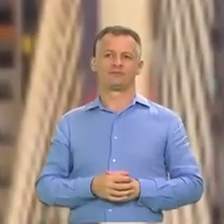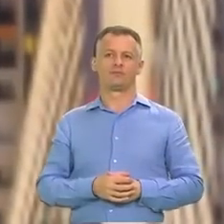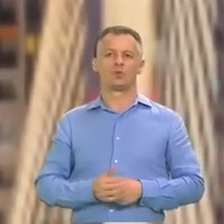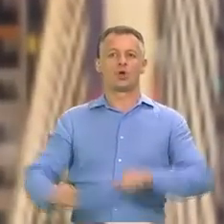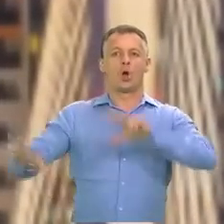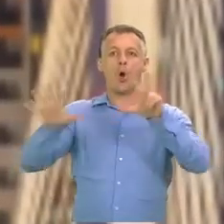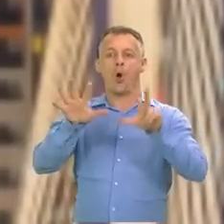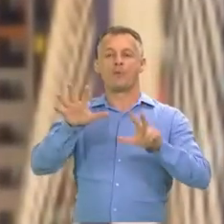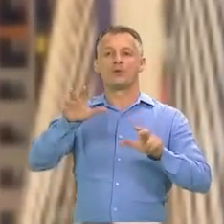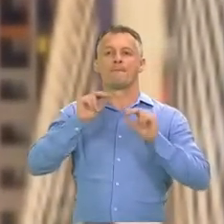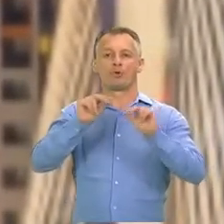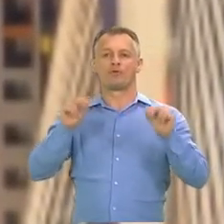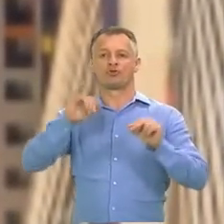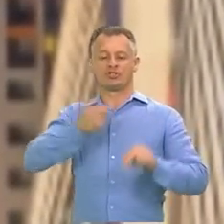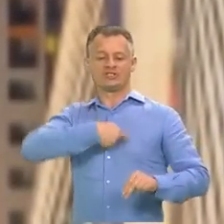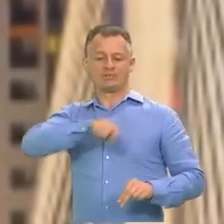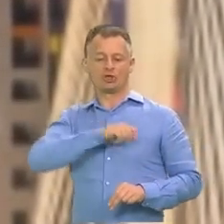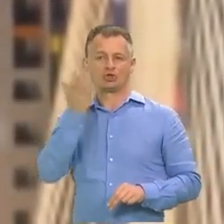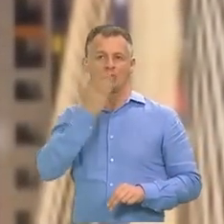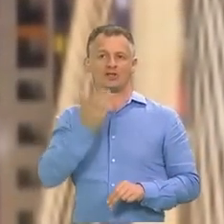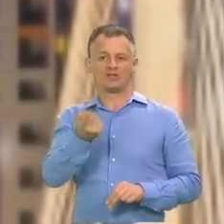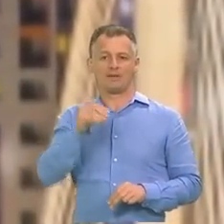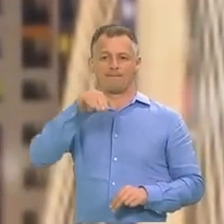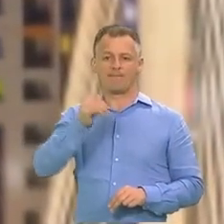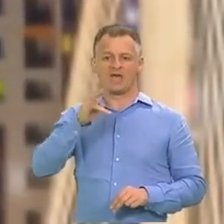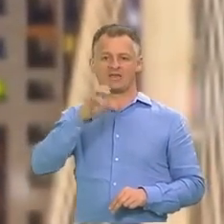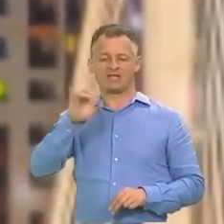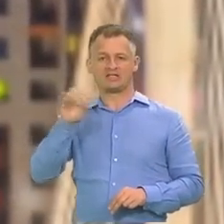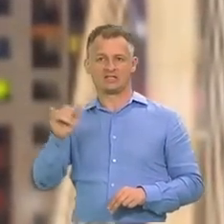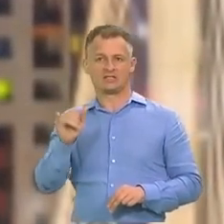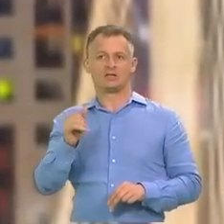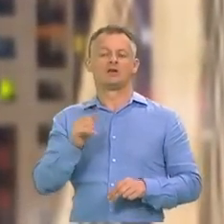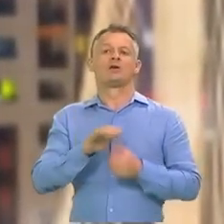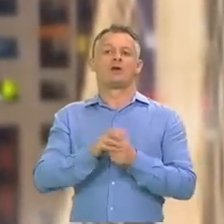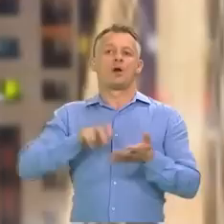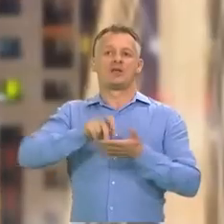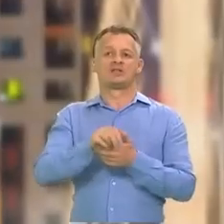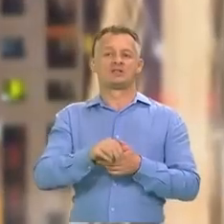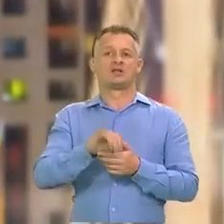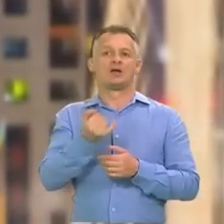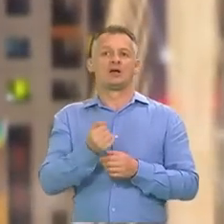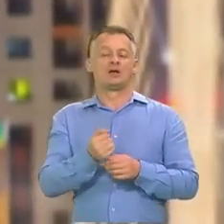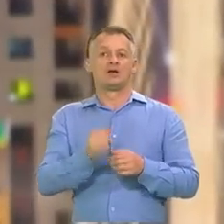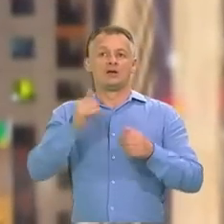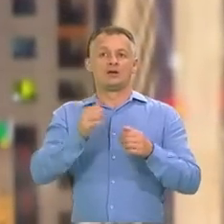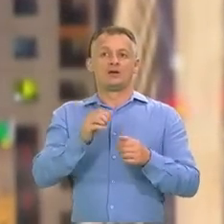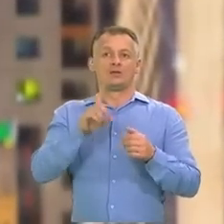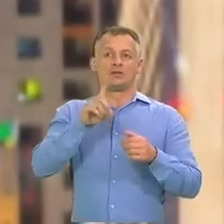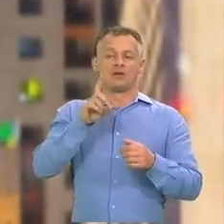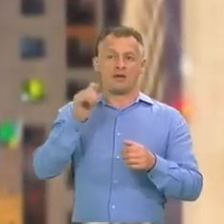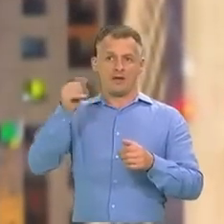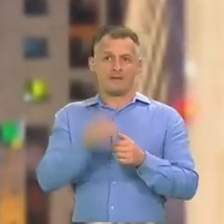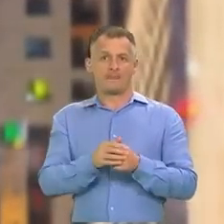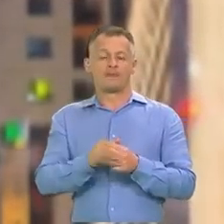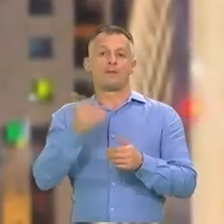8 profesori și inspectori școlari din Mehedinți s-au fost duși la audier la crimă organizată. Se pare că ar fi ajutat mai mulți elevi să ia bacul. Totul contra